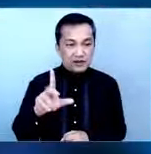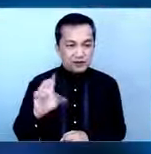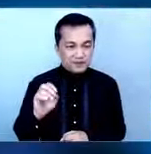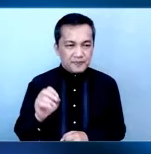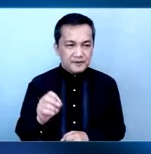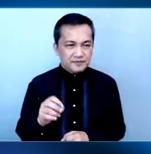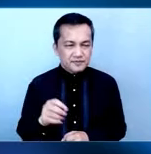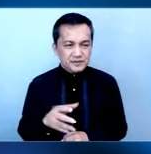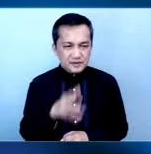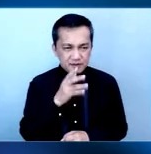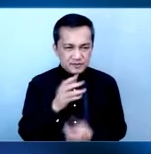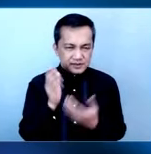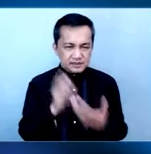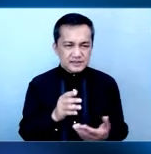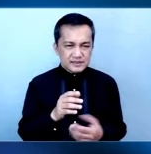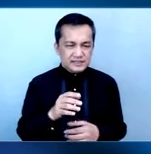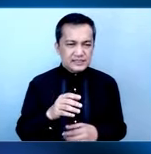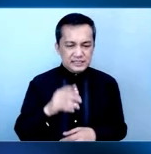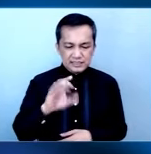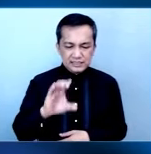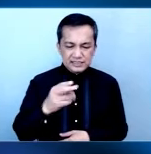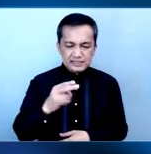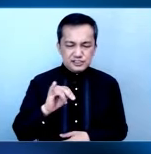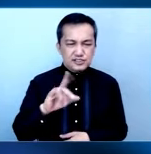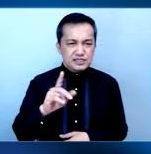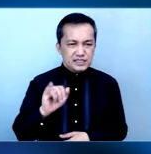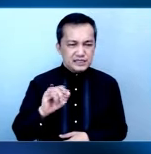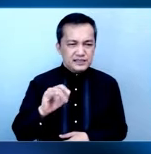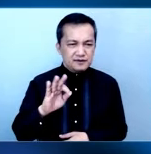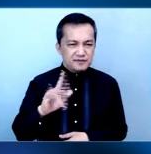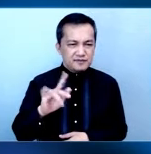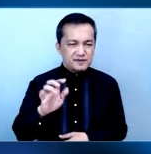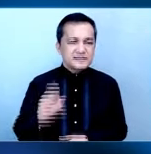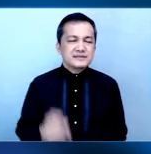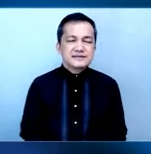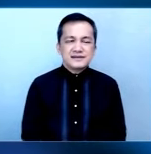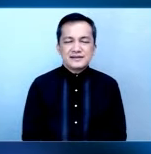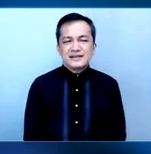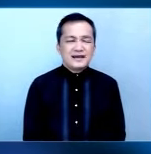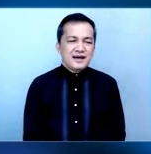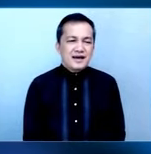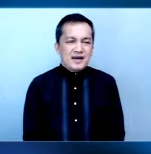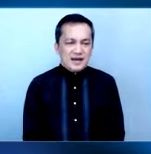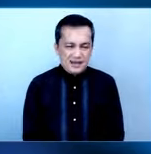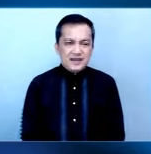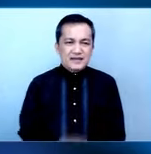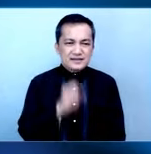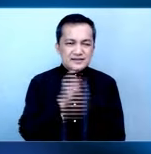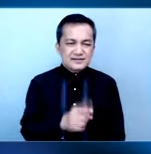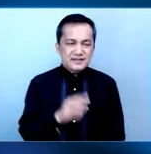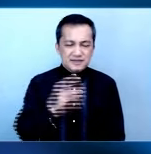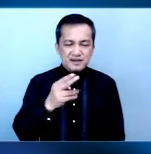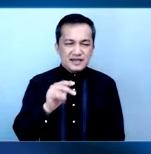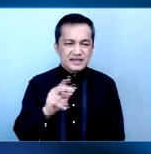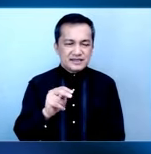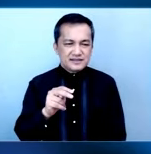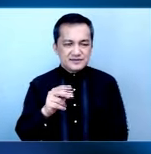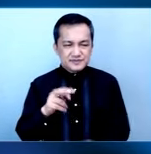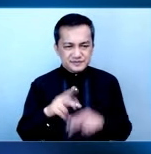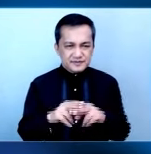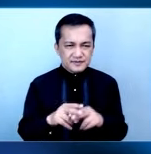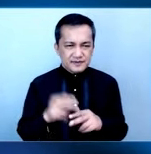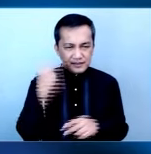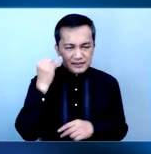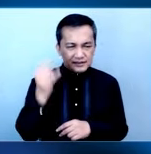siya sarili niyang chili flakes. Totoo. Bumas na rin ang sarili niya. Himalayan salt. Ang idea nito, prutas sa